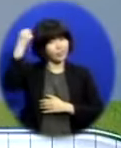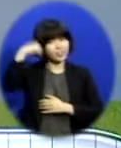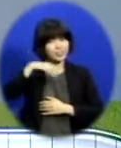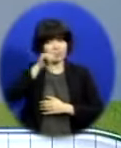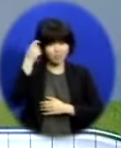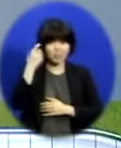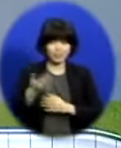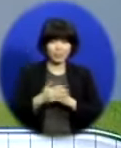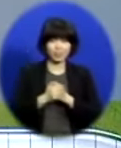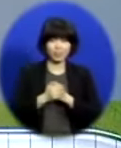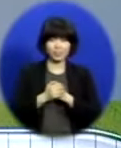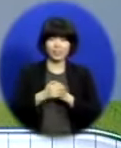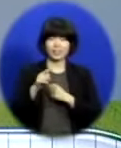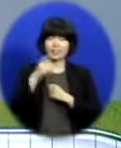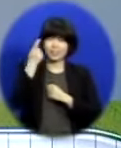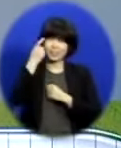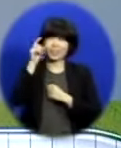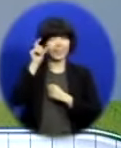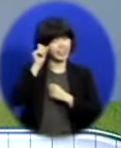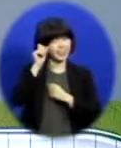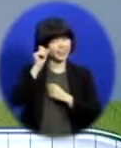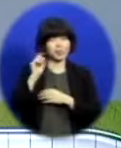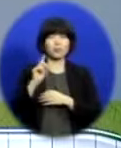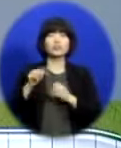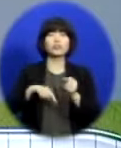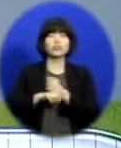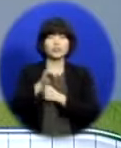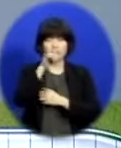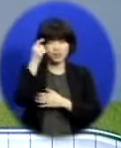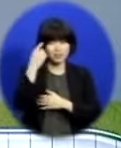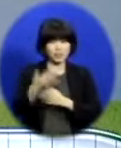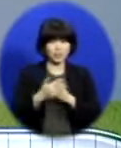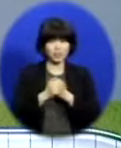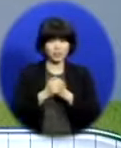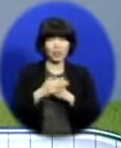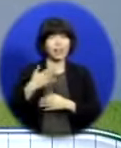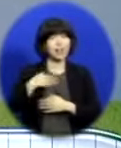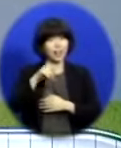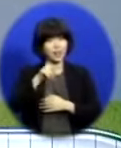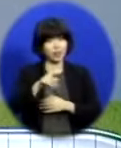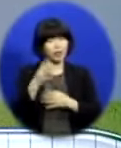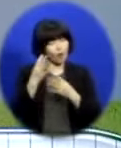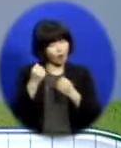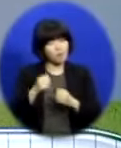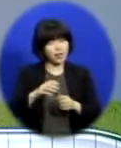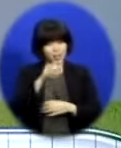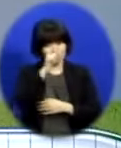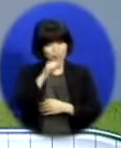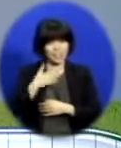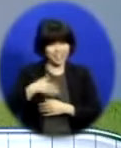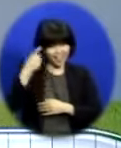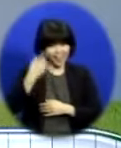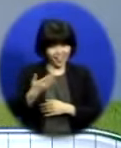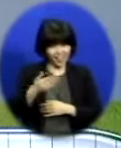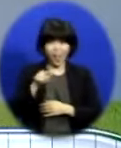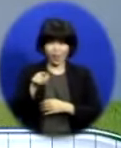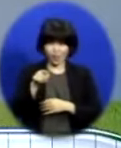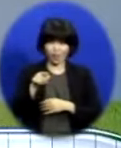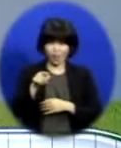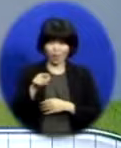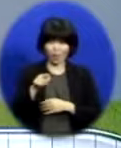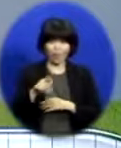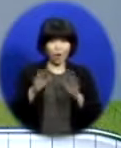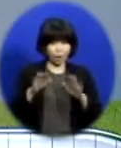들었을까요 그 윙크는 무슨 의미가 있을까요 내가 너를 얼마나 좋아하는지 아니 너 야